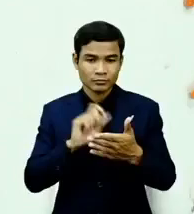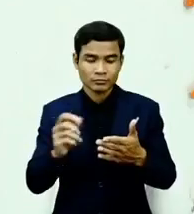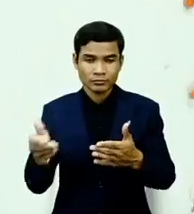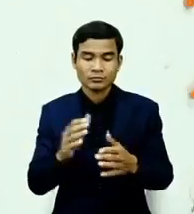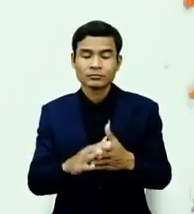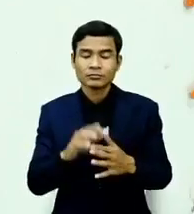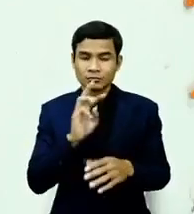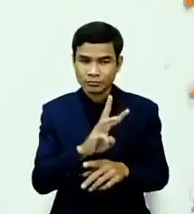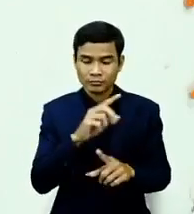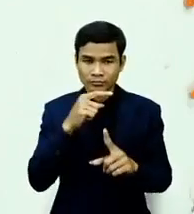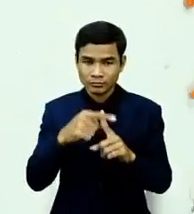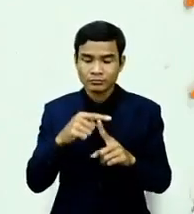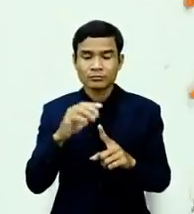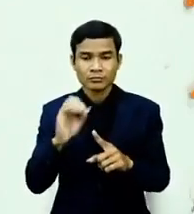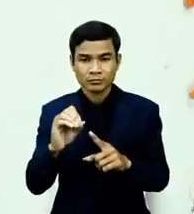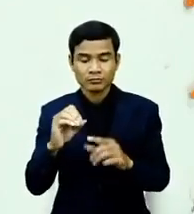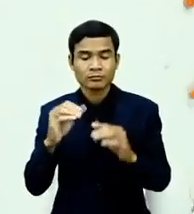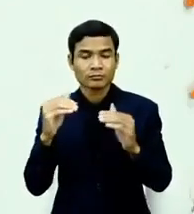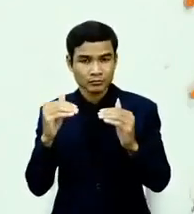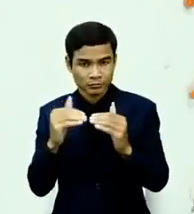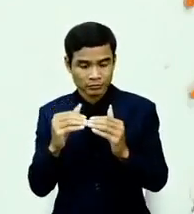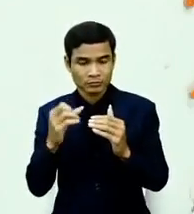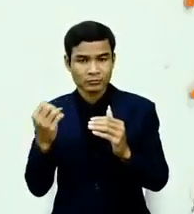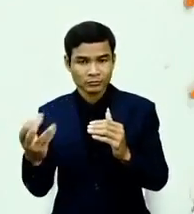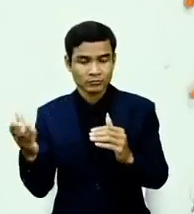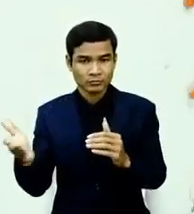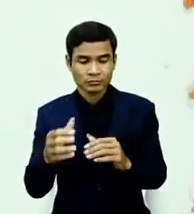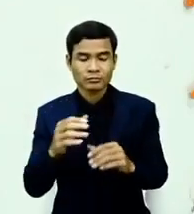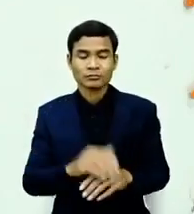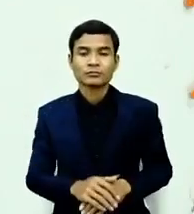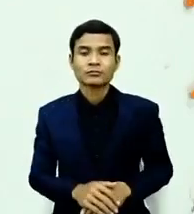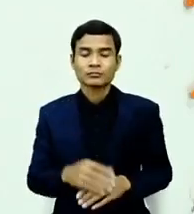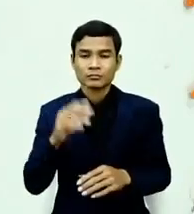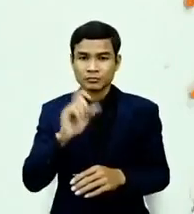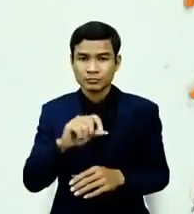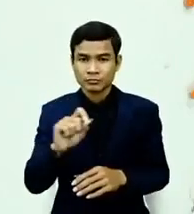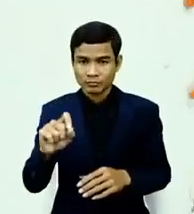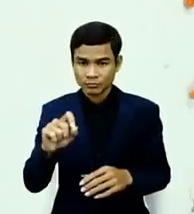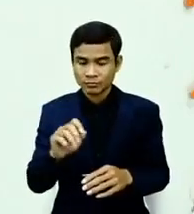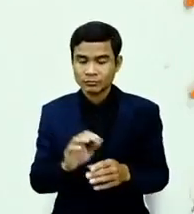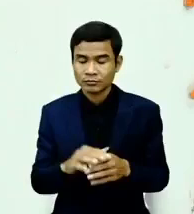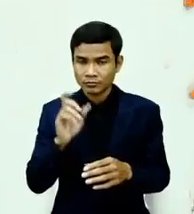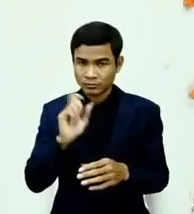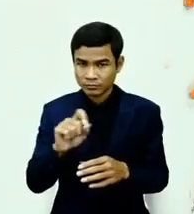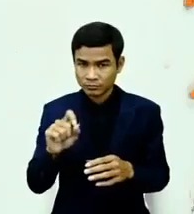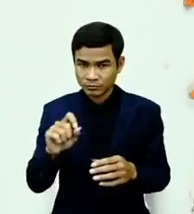3បូក0ស្មើនឹងប៉ុន្មានចូលកូនកូនសរសេរនៅលើ